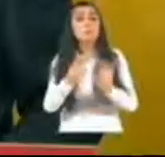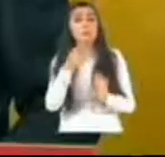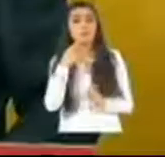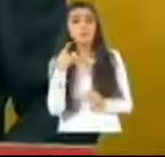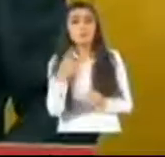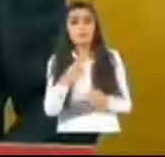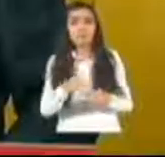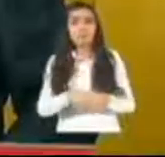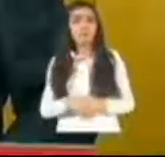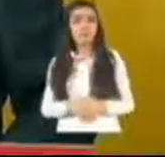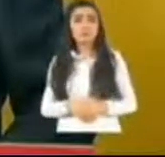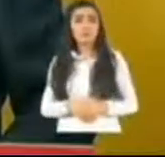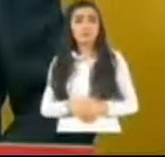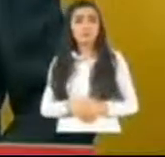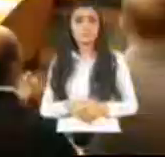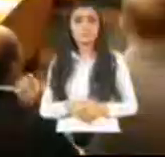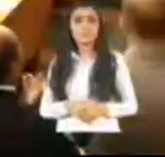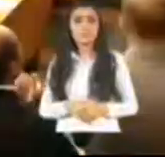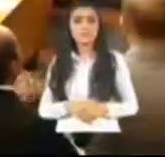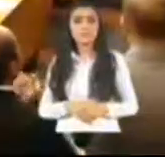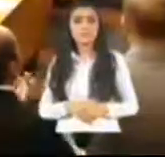bakamayacak?